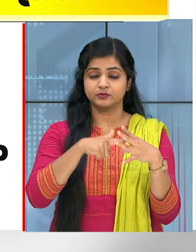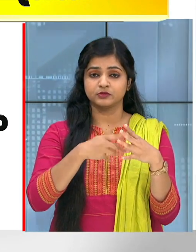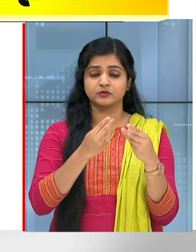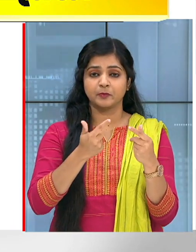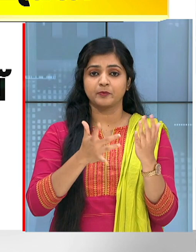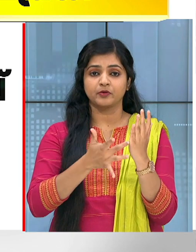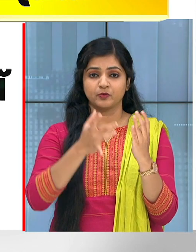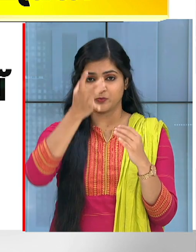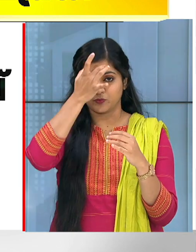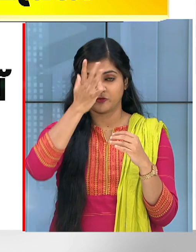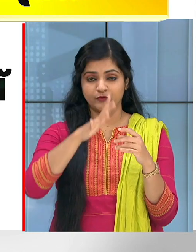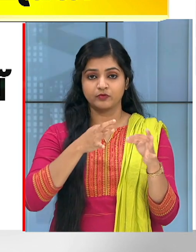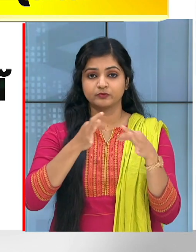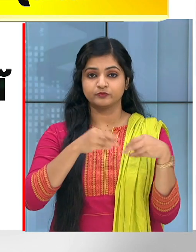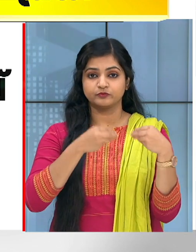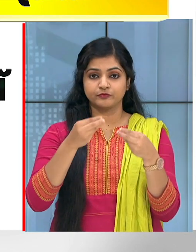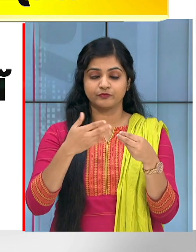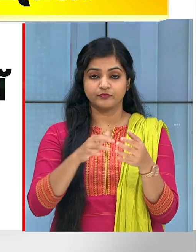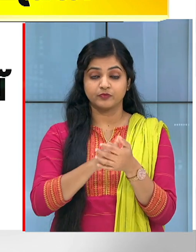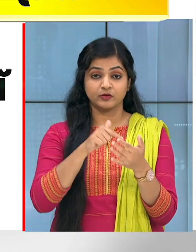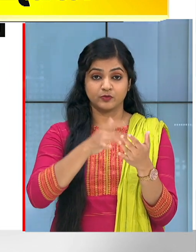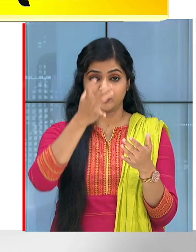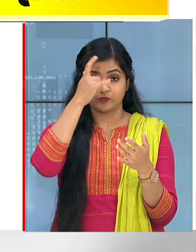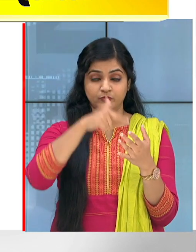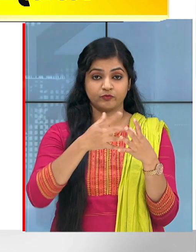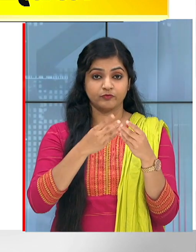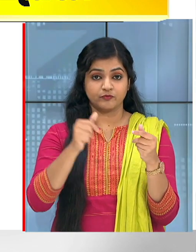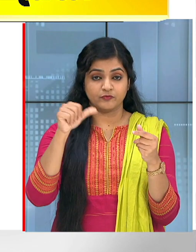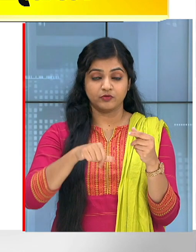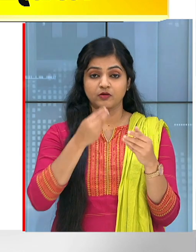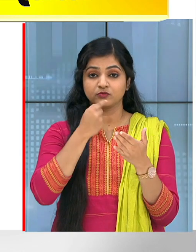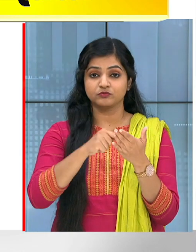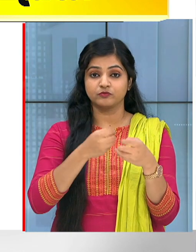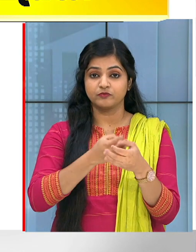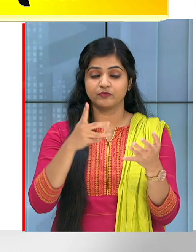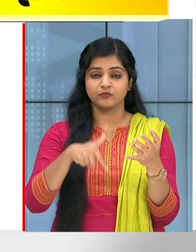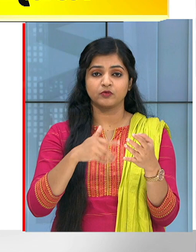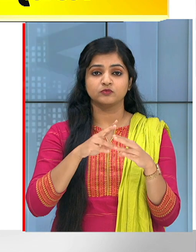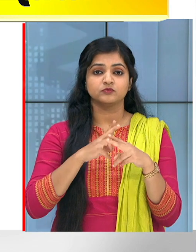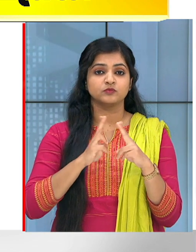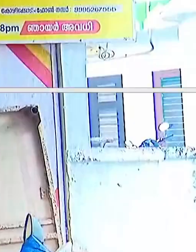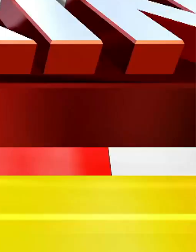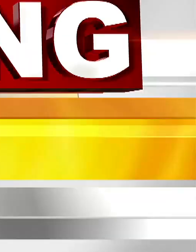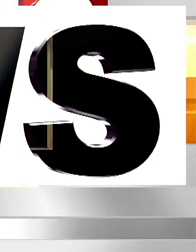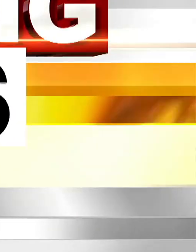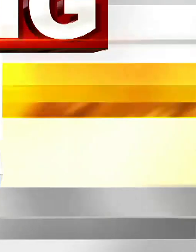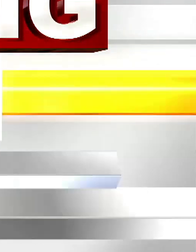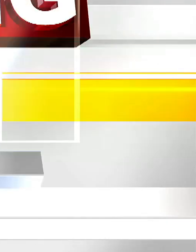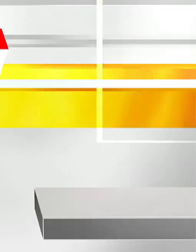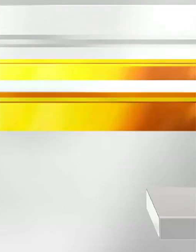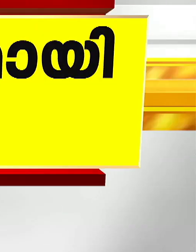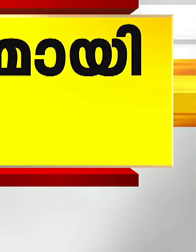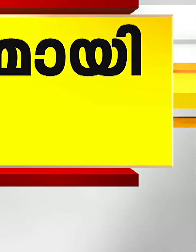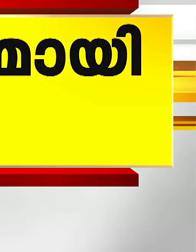വിശദീകരണമാണ് അദ്ദേഹം നൽകിയത്. ഈ പ്രശ്നം പരിഹരിക്കാതെ റേഷൻ വിതരണം സുഗമമായി മുന്നോട്ട് കൊണ്ടുപോകാൻ കഴിയില്ല. അതുകൊണ്ട് തന്നെ ഇപ്പോൾ റേഷൻ കട അടച്ചിടുന്നത്